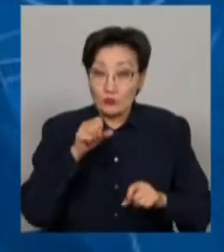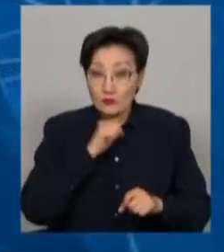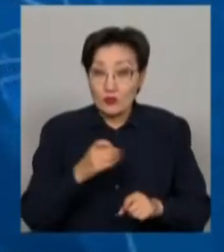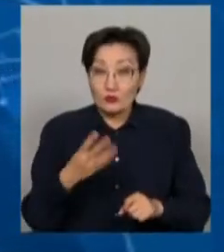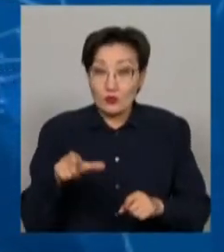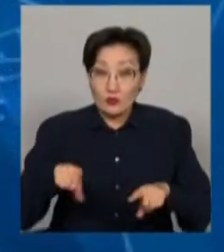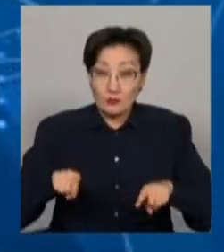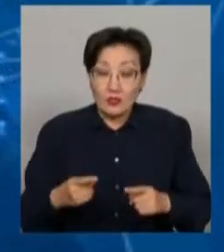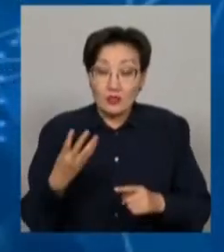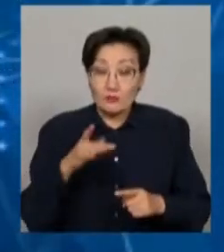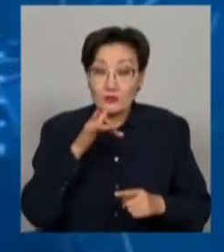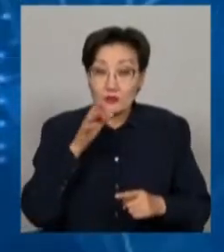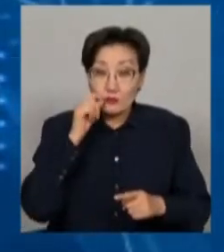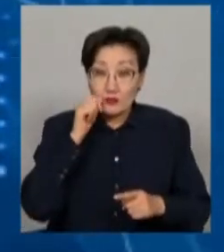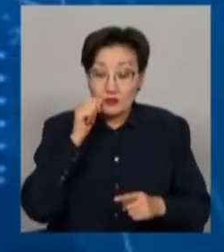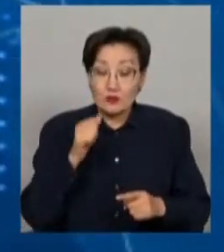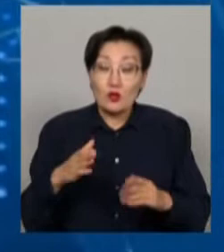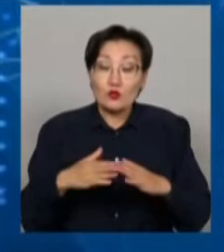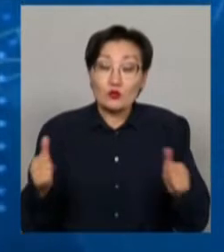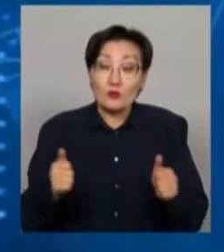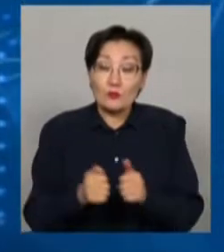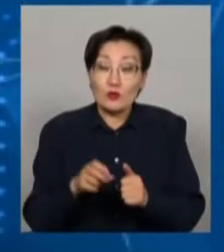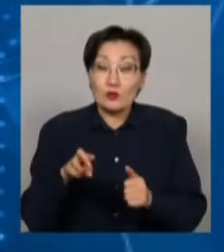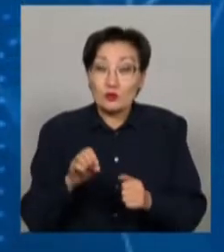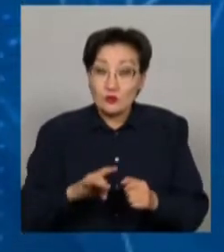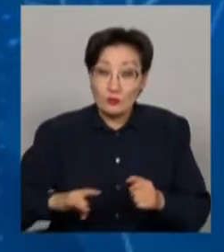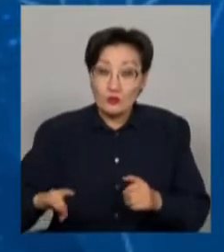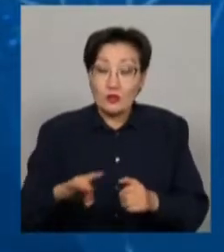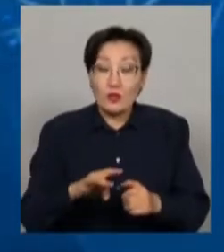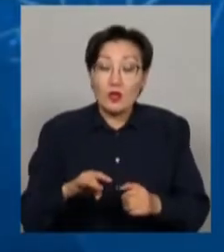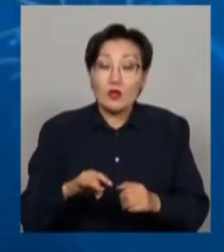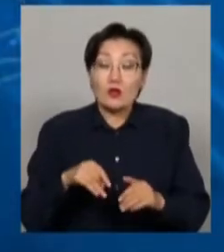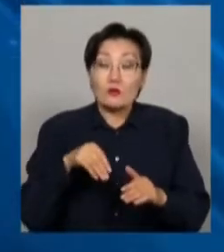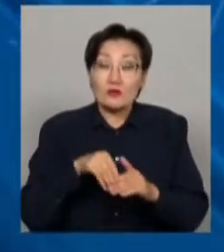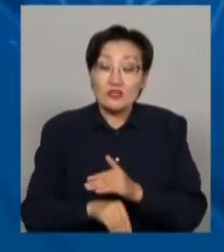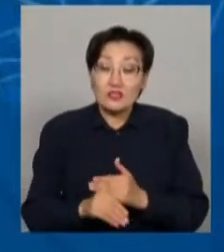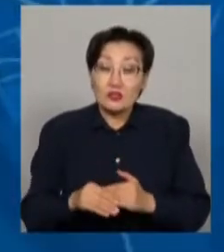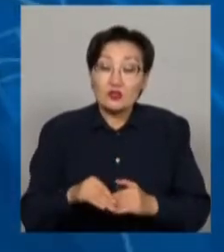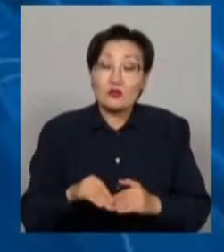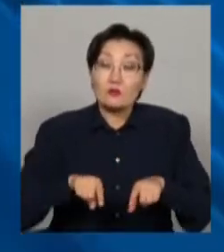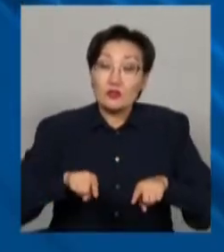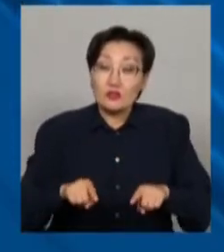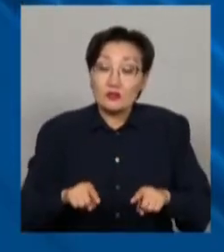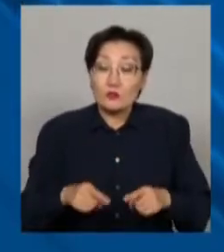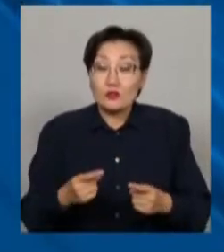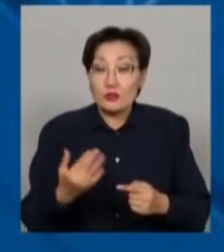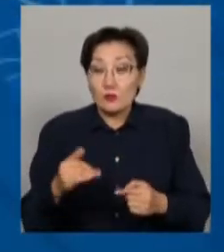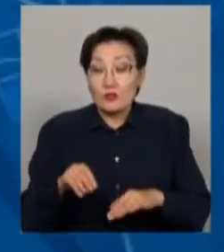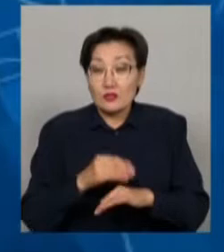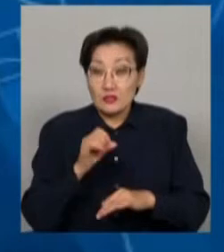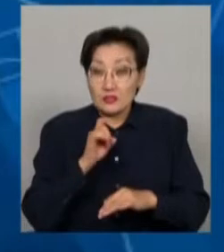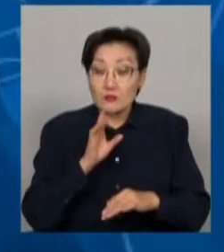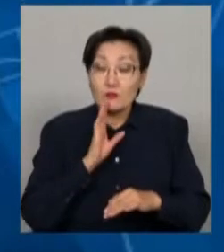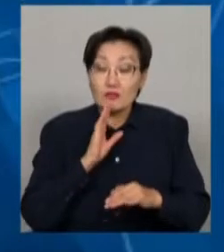ұсталды. Қаскөйлер 40 жастағы ер адамды үйінің маңынан Түрксіб ауданындағы қоймалардың біріне алып кеткен. Артынша жәбірленушінің жұбайы